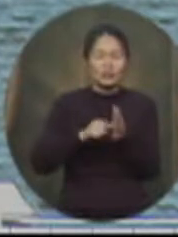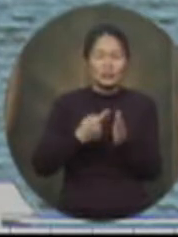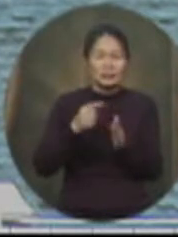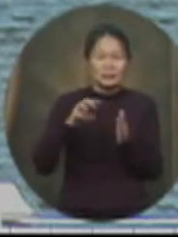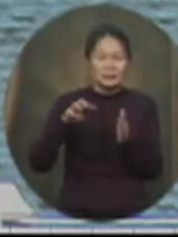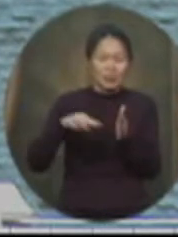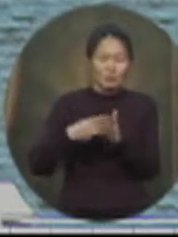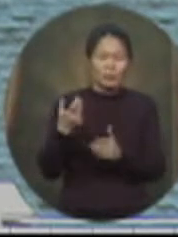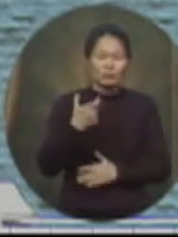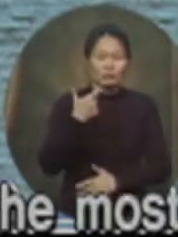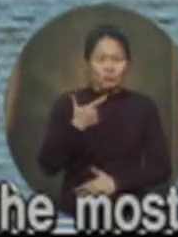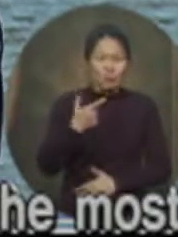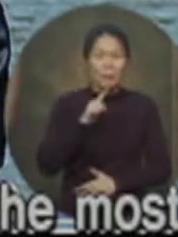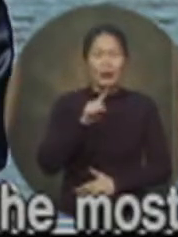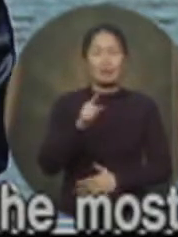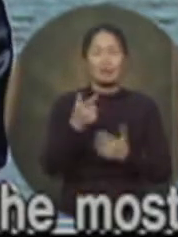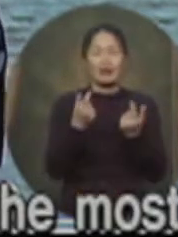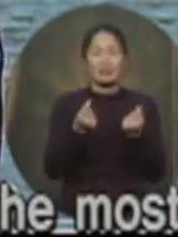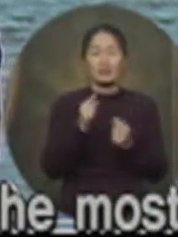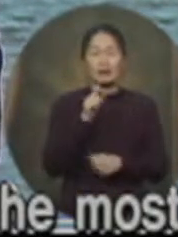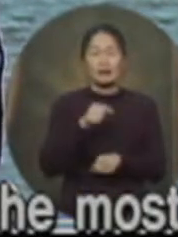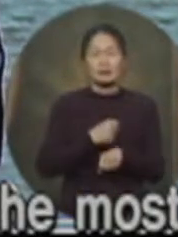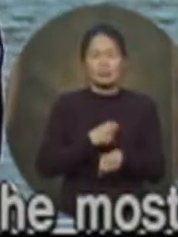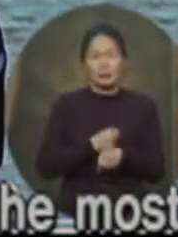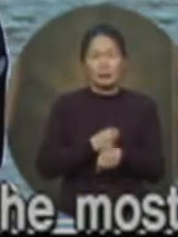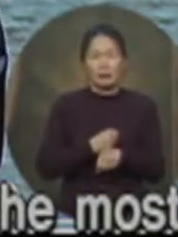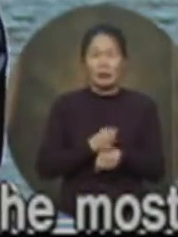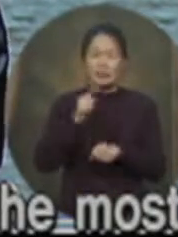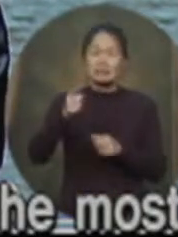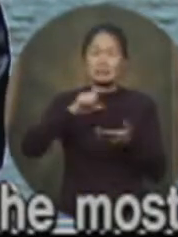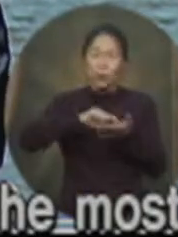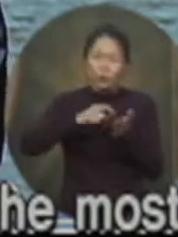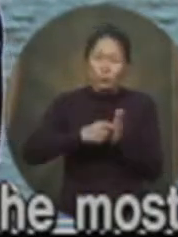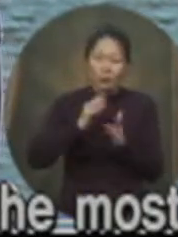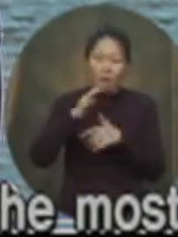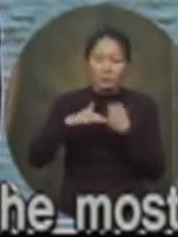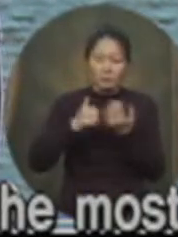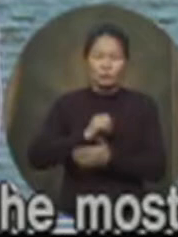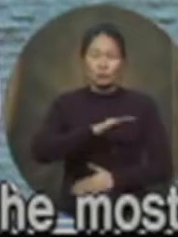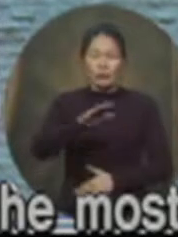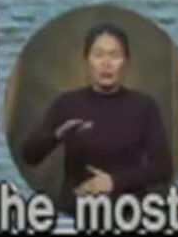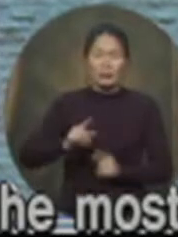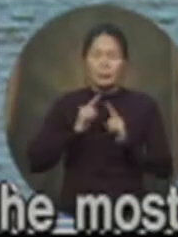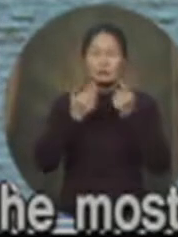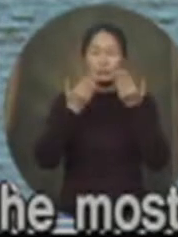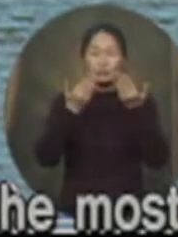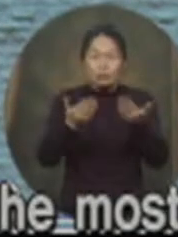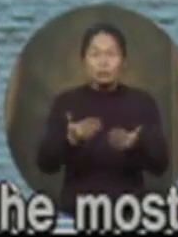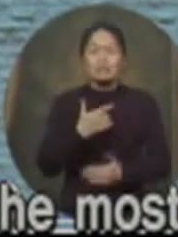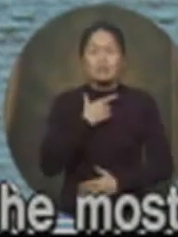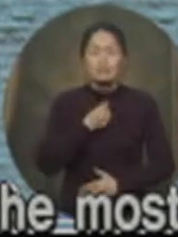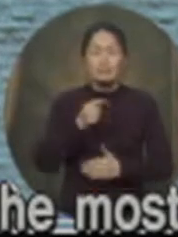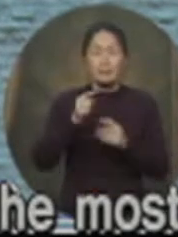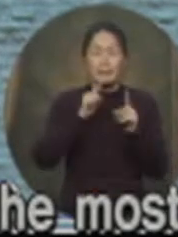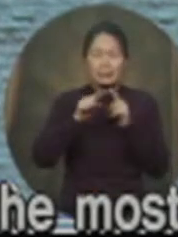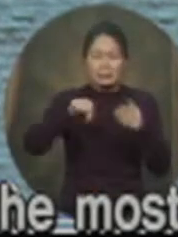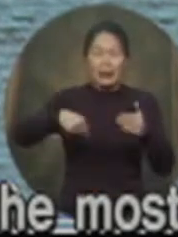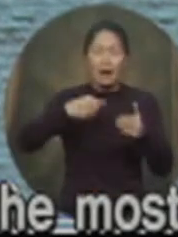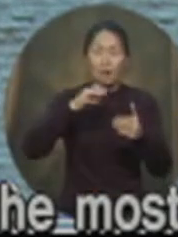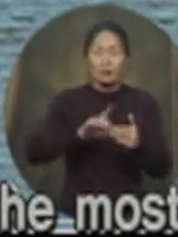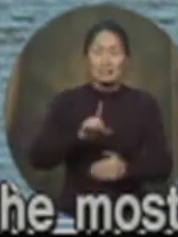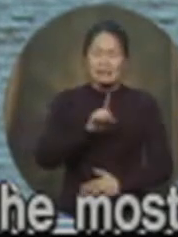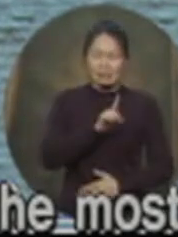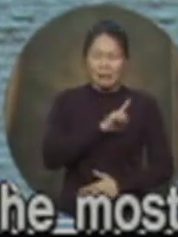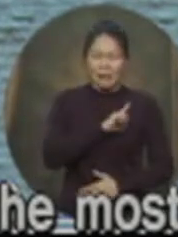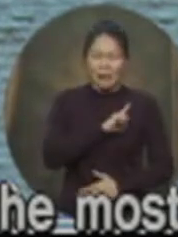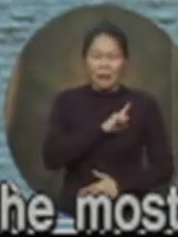붙이기도 했습니다 그러니까 그만큼 하나님께서 우리에게 하시고 싶은 말씀 중에 제일